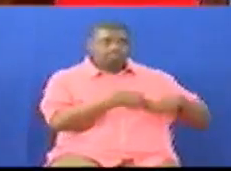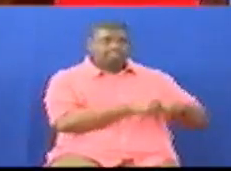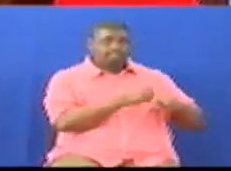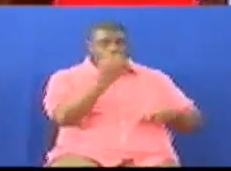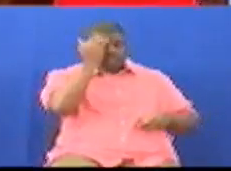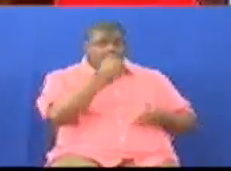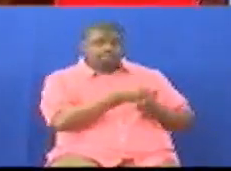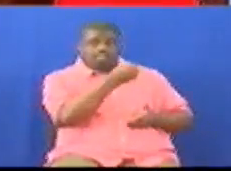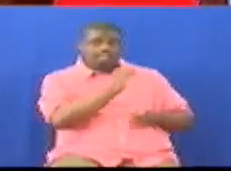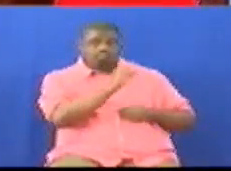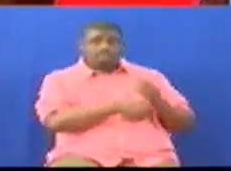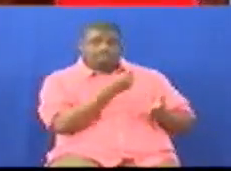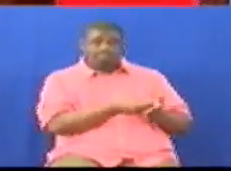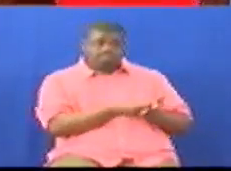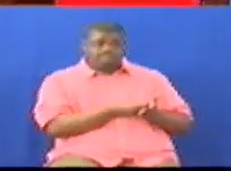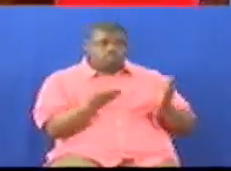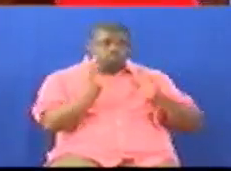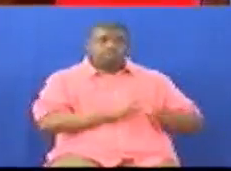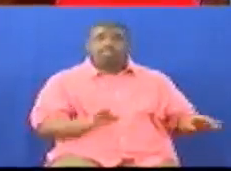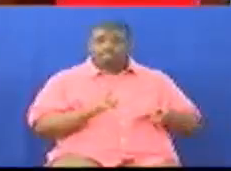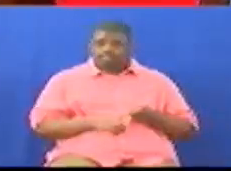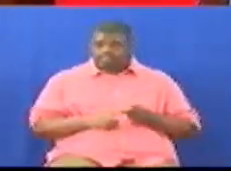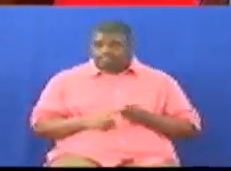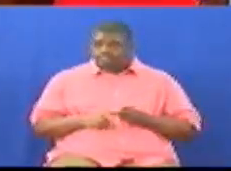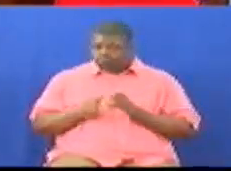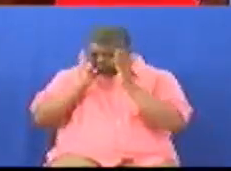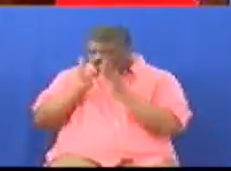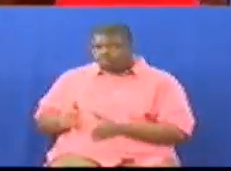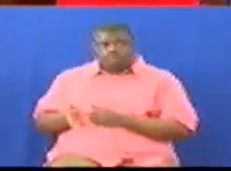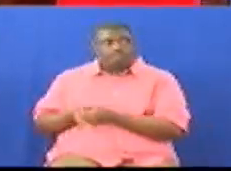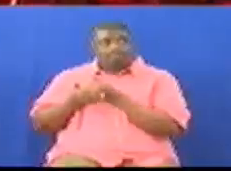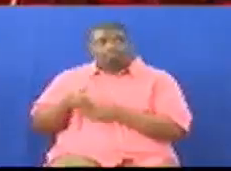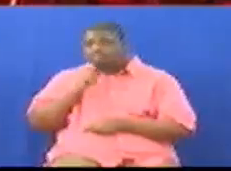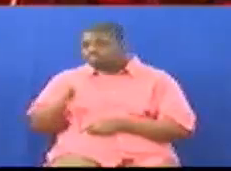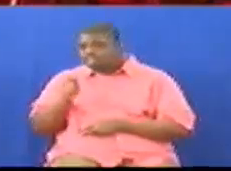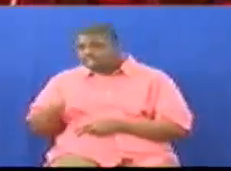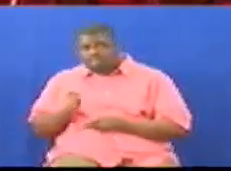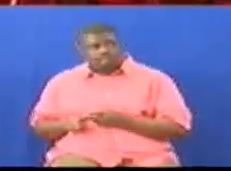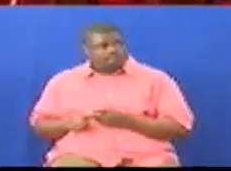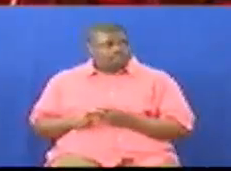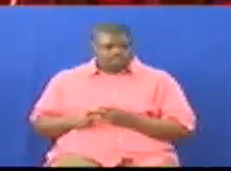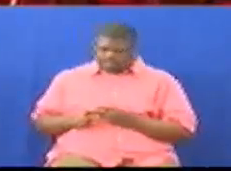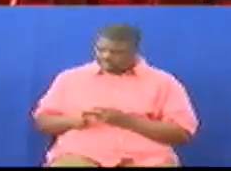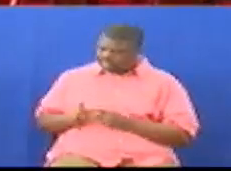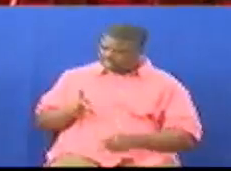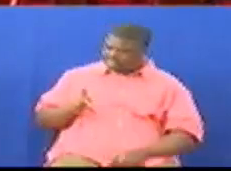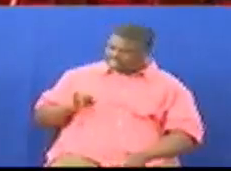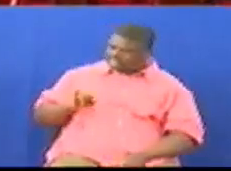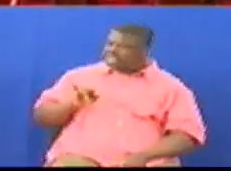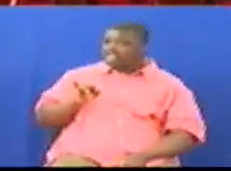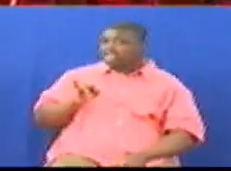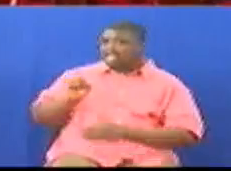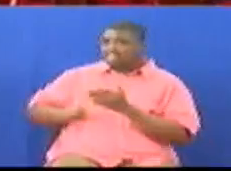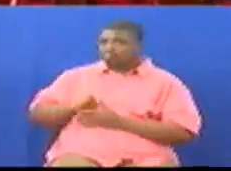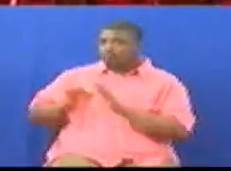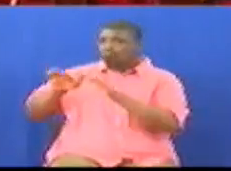wa bajeti wa mwaka wa fedha unaoisha. Mheshimiwa Naibu Spika, kwa namna pekee namshukuru Katibu wa Bunge ndugu Stephen Kaigai, kaimu mkurugenzi wa